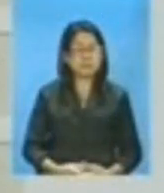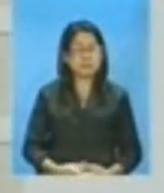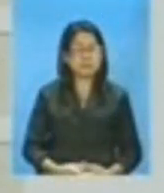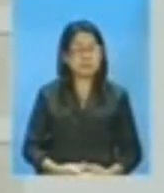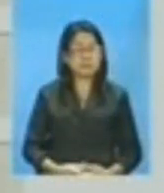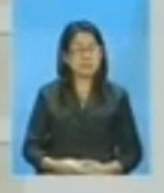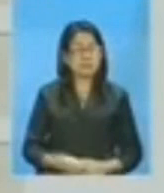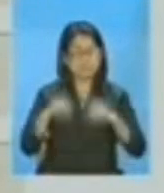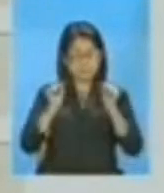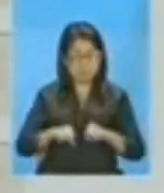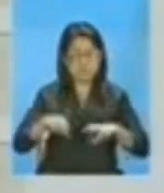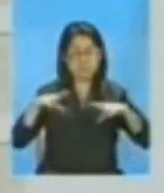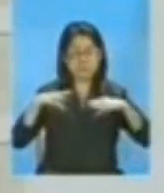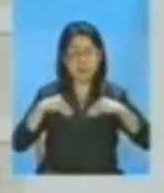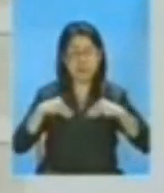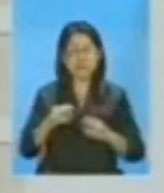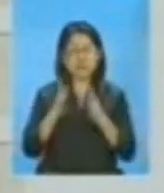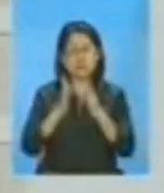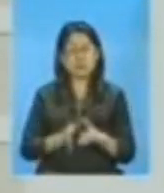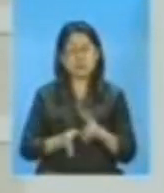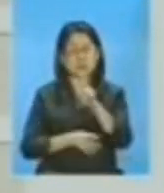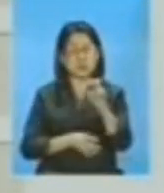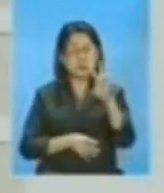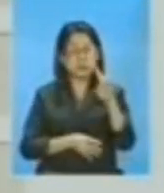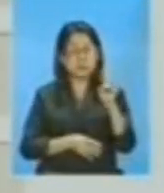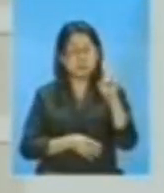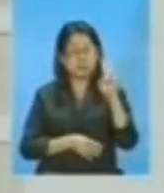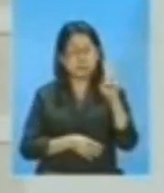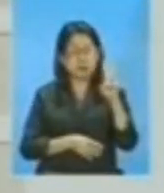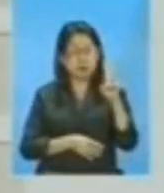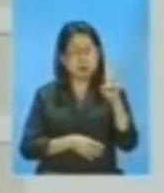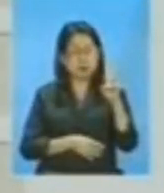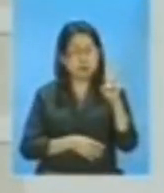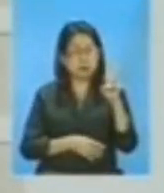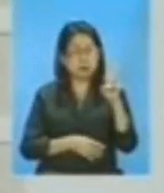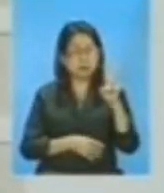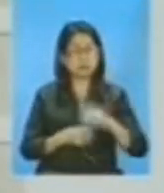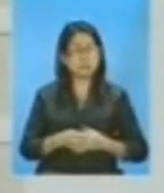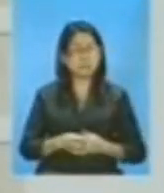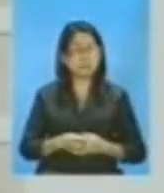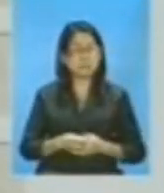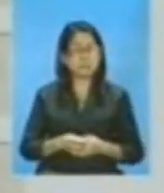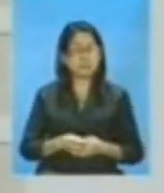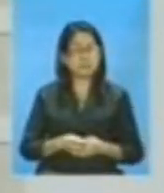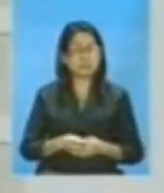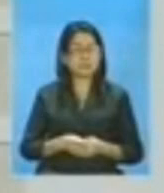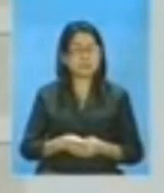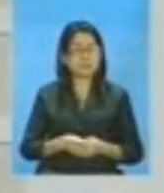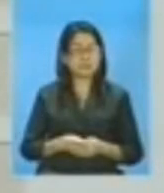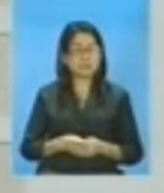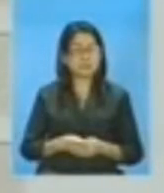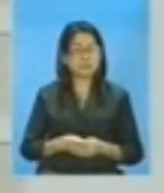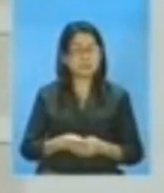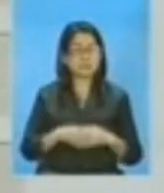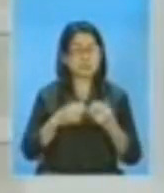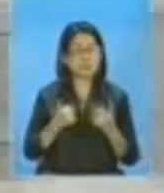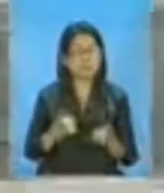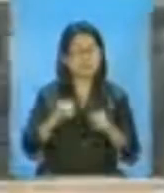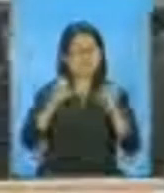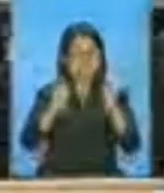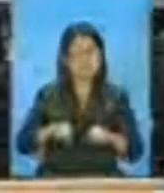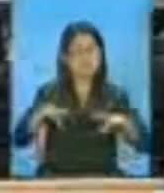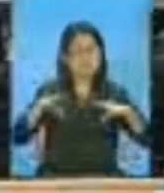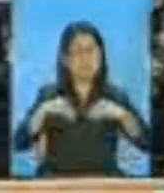มติครับเห็นด้วย272ไม่เห็นด้วย2ครับถือว่าที่ประชุมมีมติให้เลื่อน